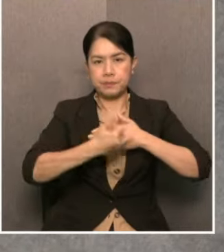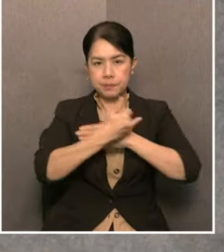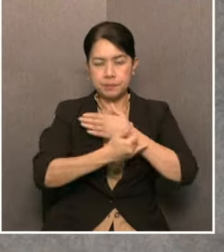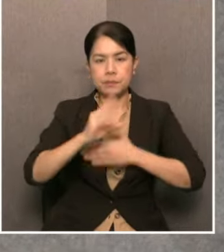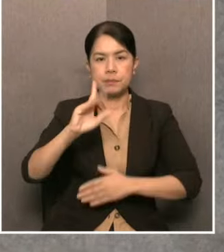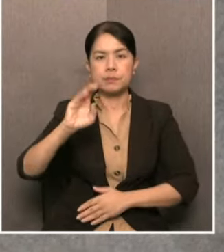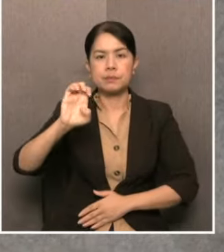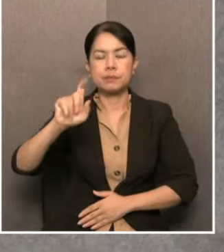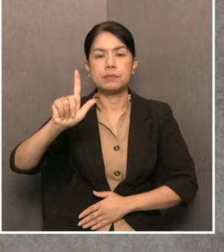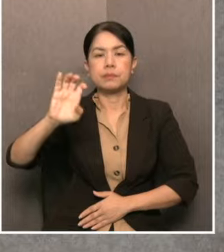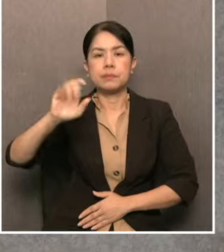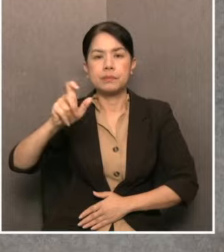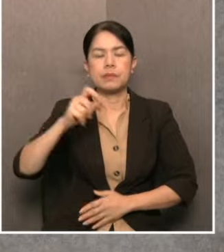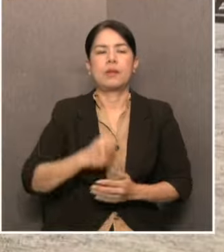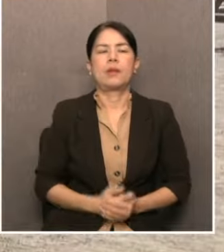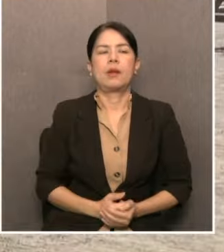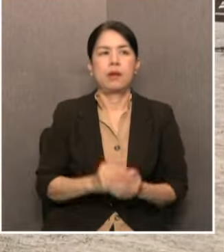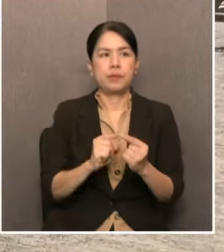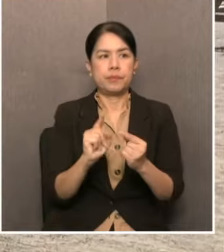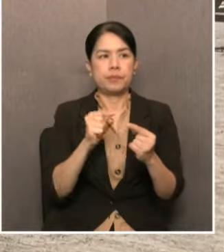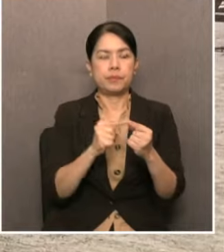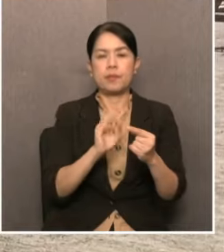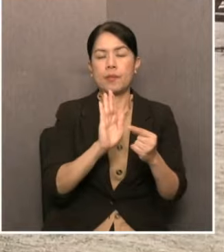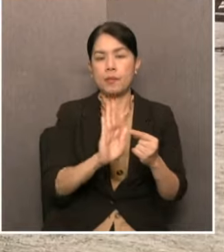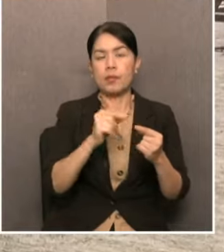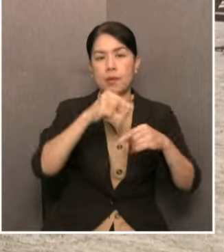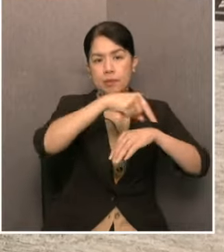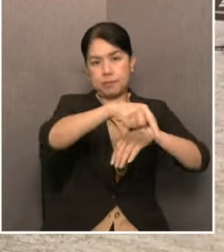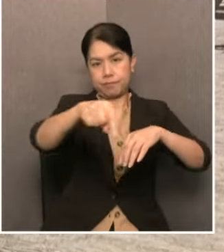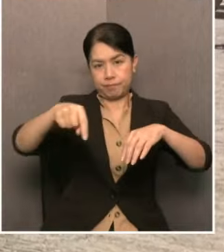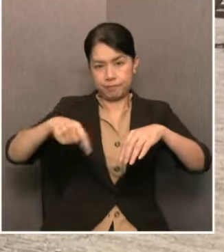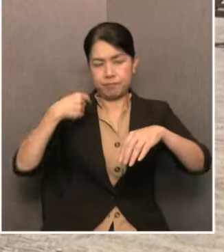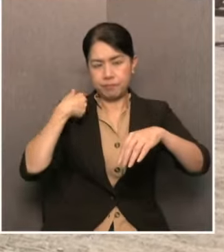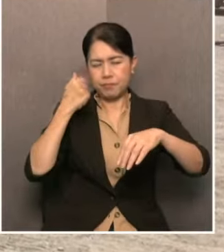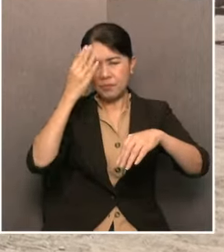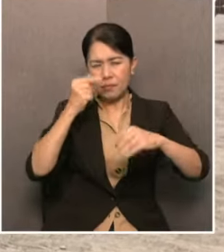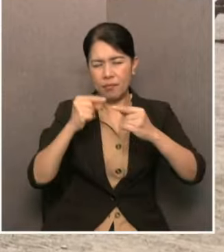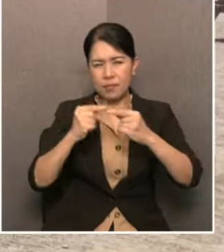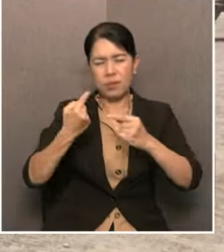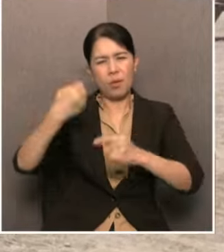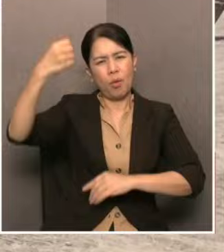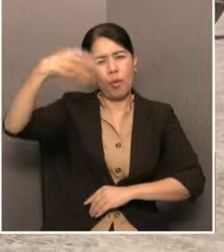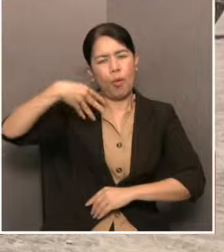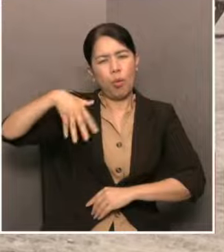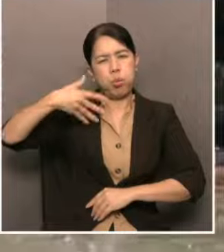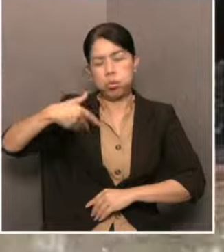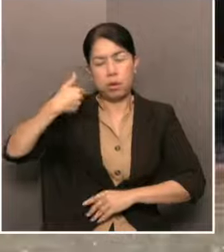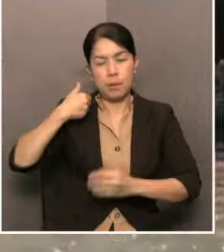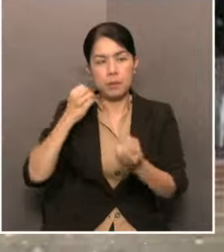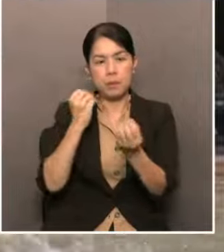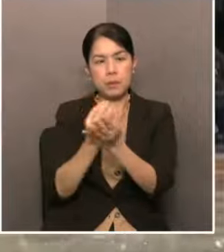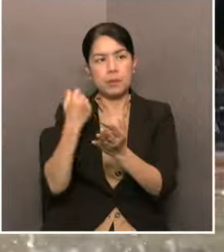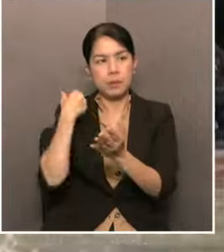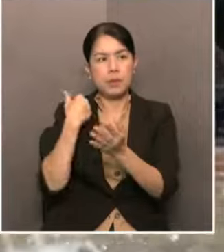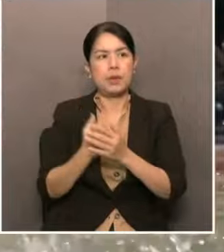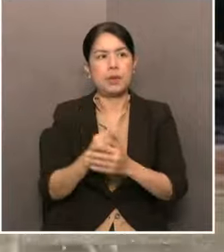เมองหของชิลีเมื่หวานนี้และก็ในภูมิภาค Go Higginsหลจากคลื่นความรอนดนแรงทะลมหายพืนที่ครับย